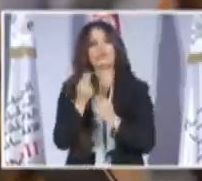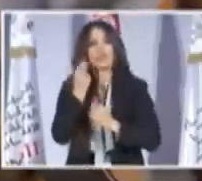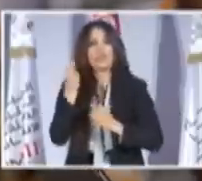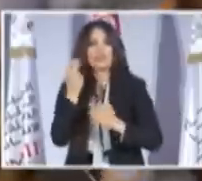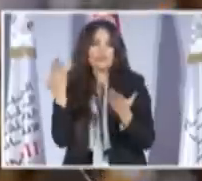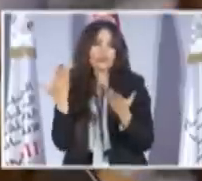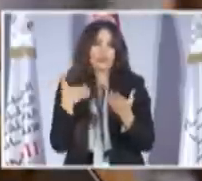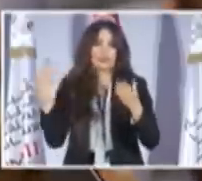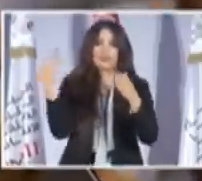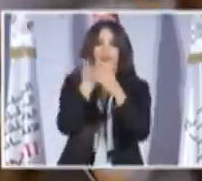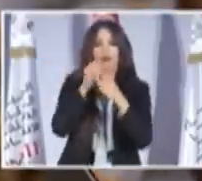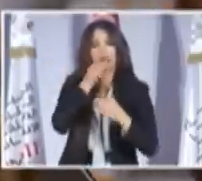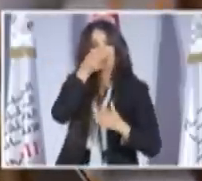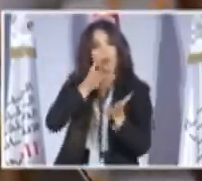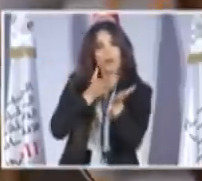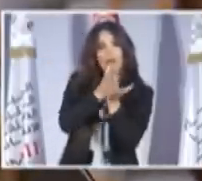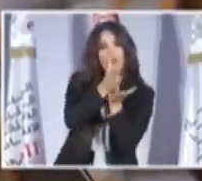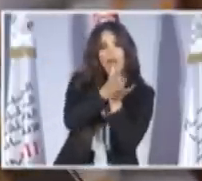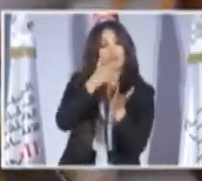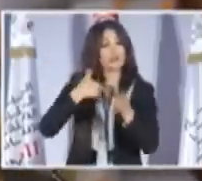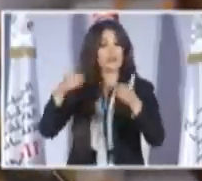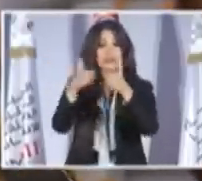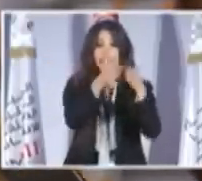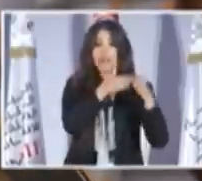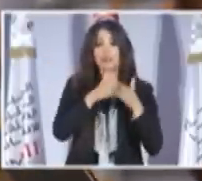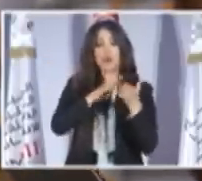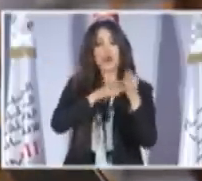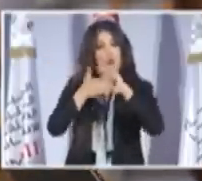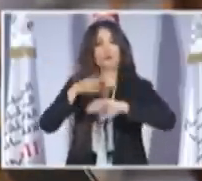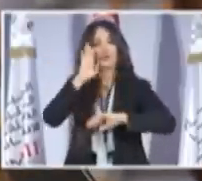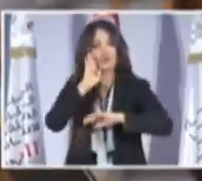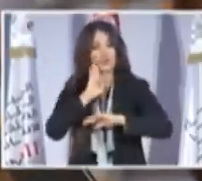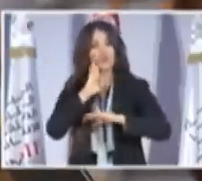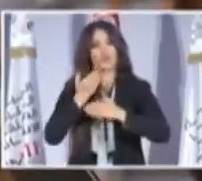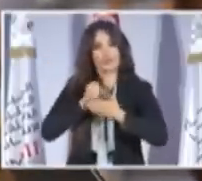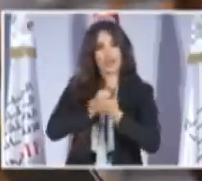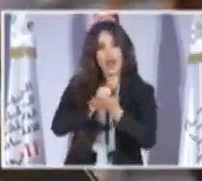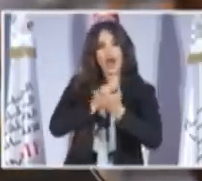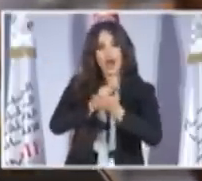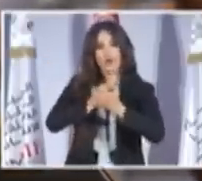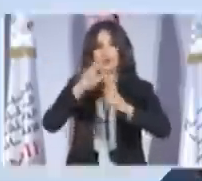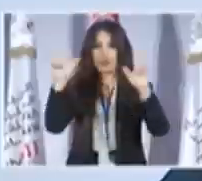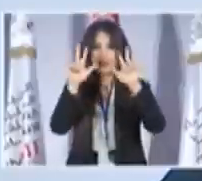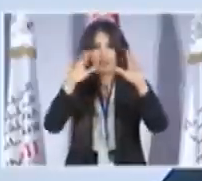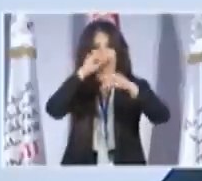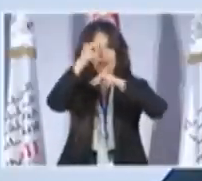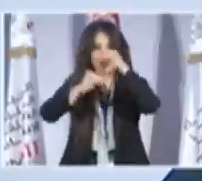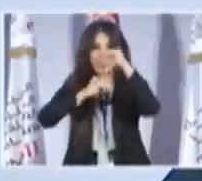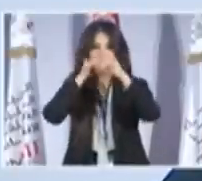كلمه حق كان احنا ان تكون المتعاونين معنا شكرا